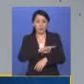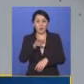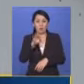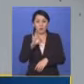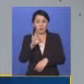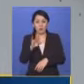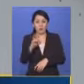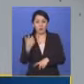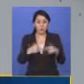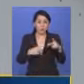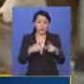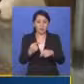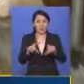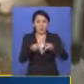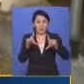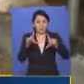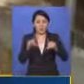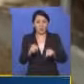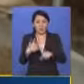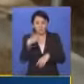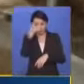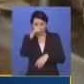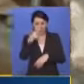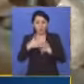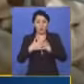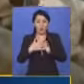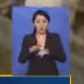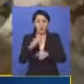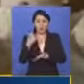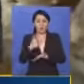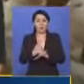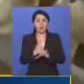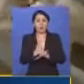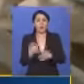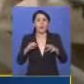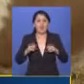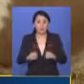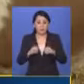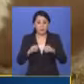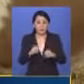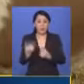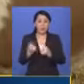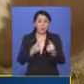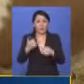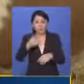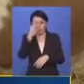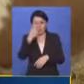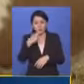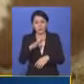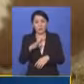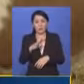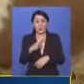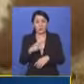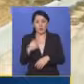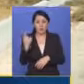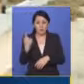Қызылжар сүт жауапкершілігі шектеулі серіктестігі 5 жыл бұрын ғана ашылған. Негізінен егіншілікпен айналысады. Дәнді және майлы дақылдарды себеді.